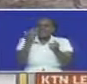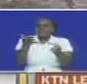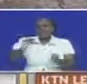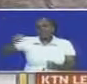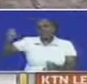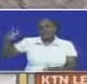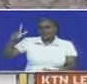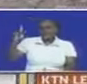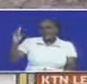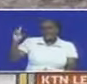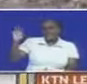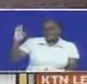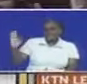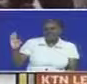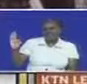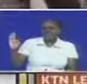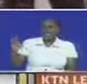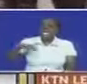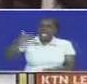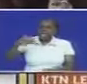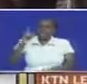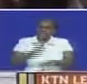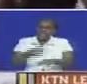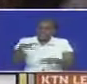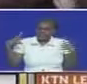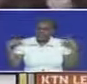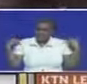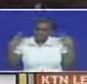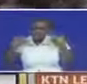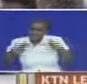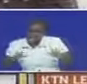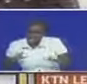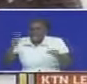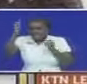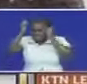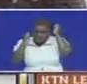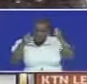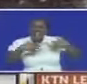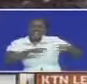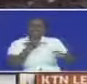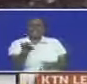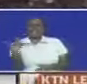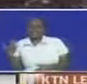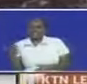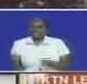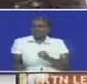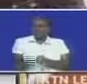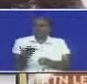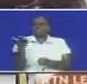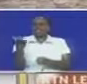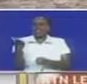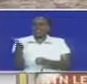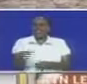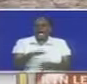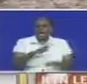Kenya katika eneo hili. Na kila mara zoezi linapokamilika, wanajeshi huacha vifaa vyao ikiwemo vilipuzi vikiwa vimetapakaa